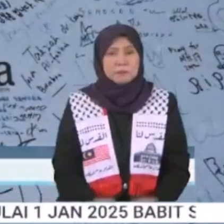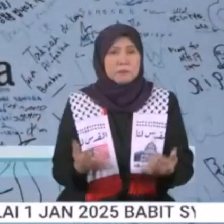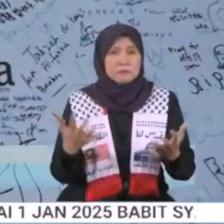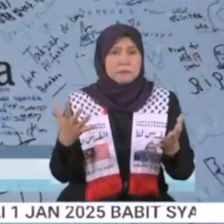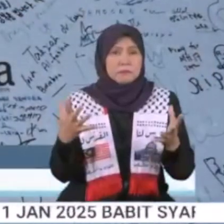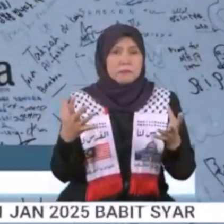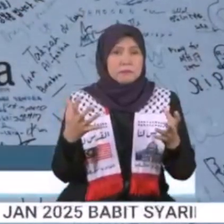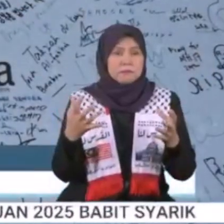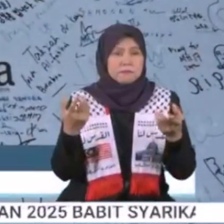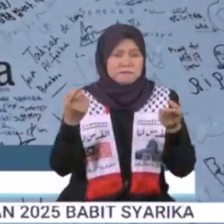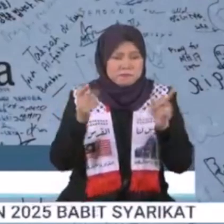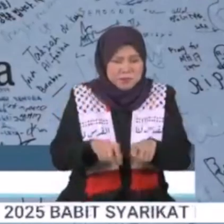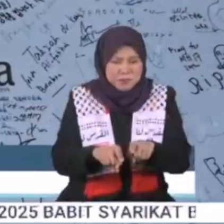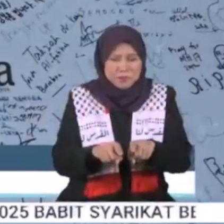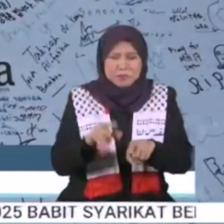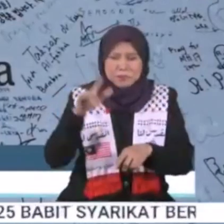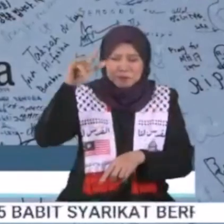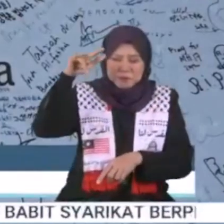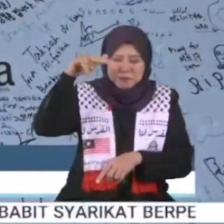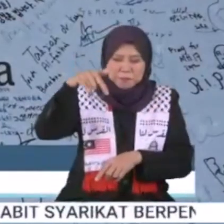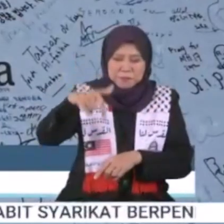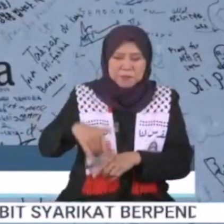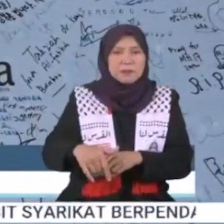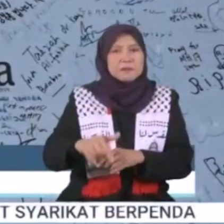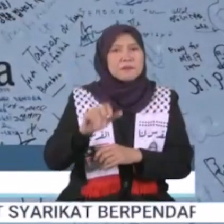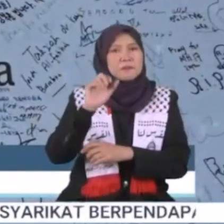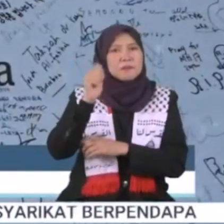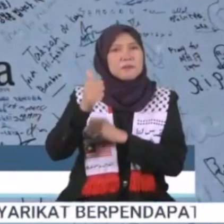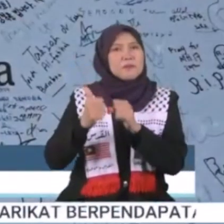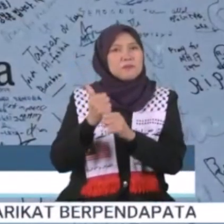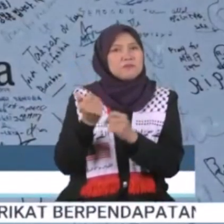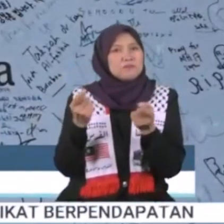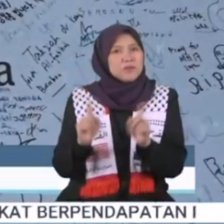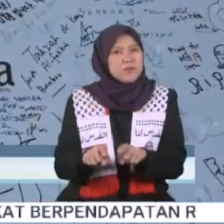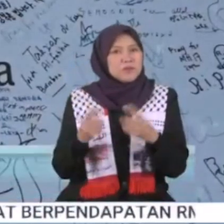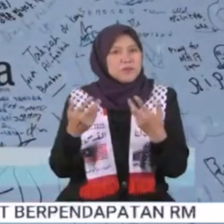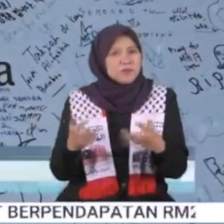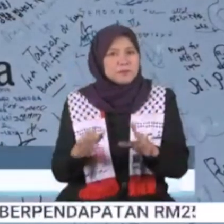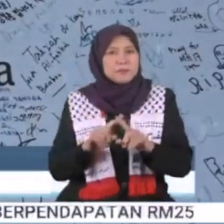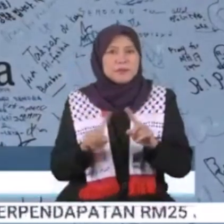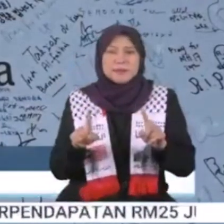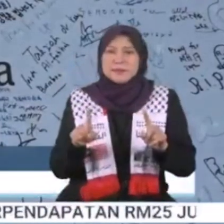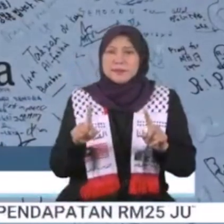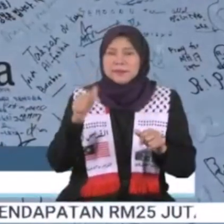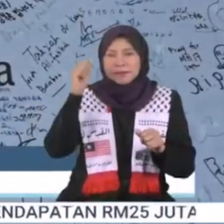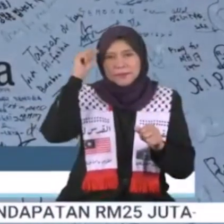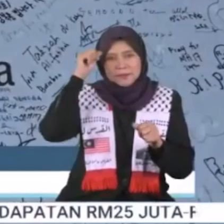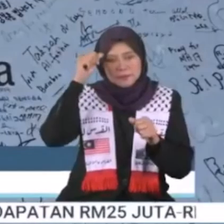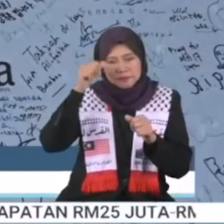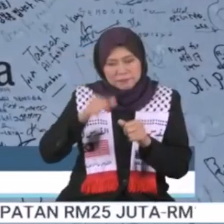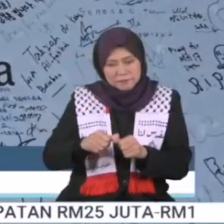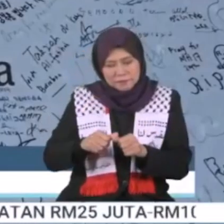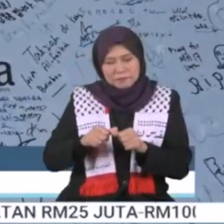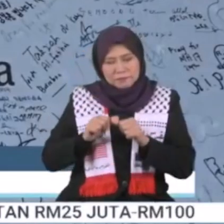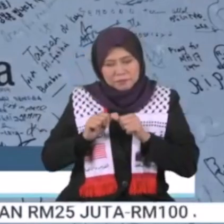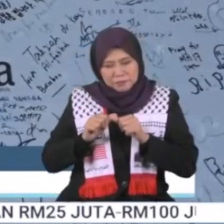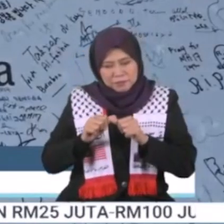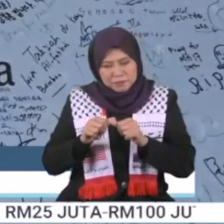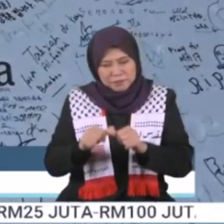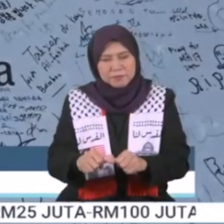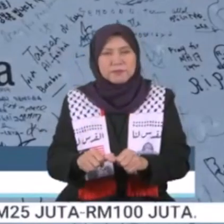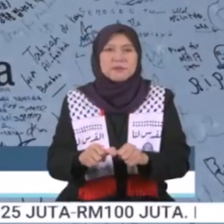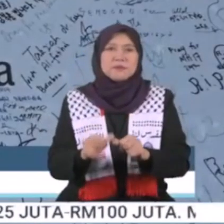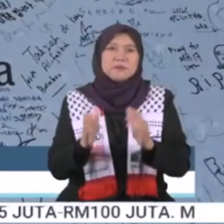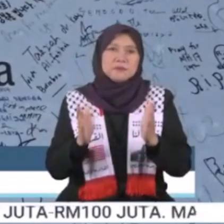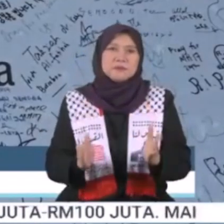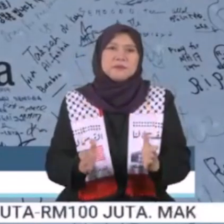Insiden tragis itu telah berlalu 10 tahun lamanya. Namun ia tetap memberi kesan mendalam kepada mereka yang